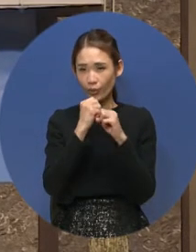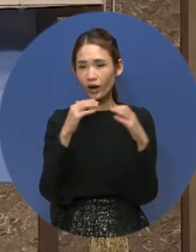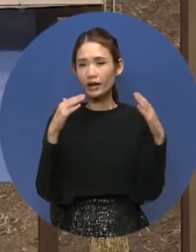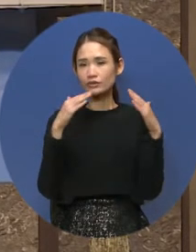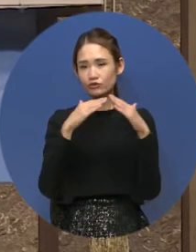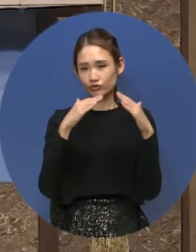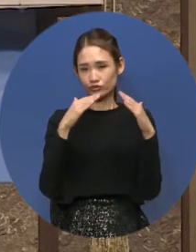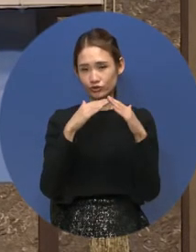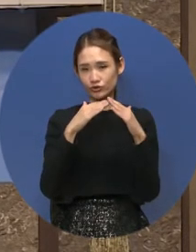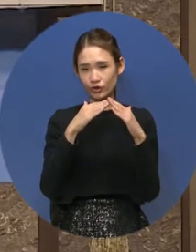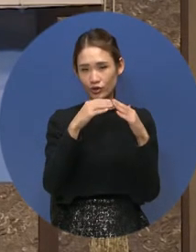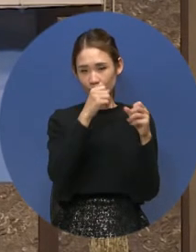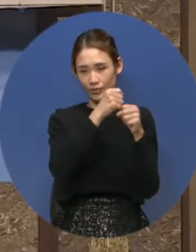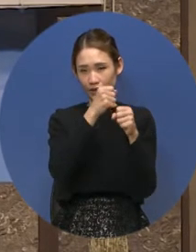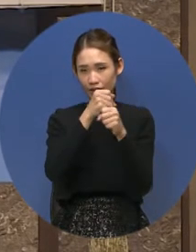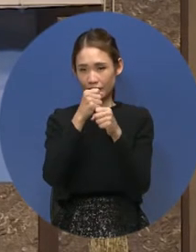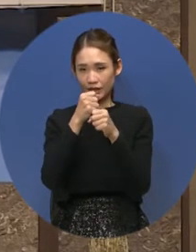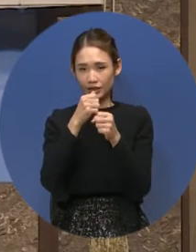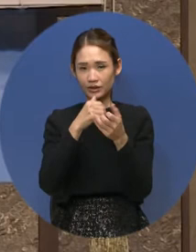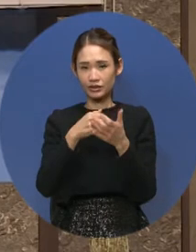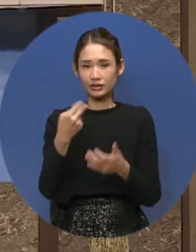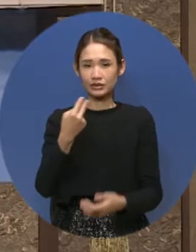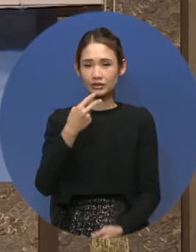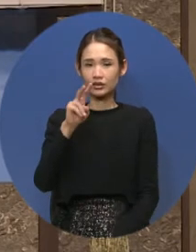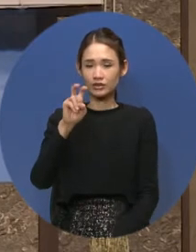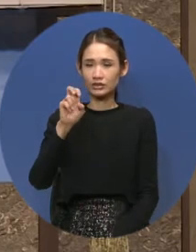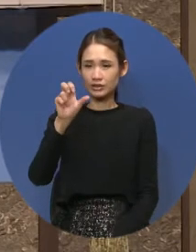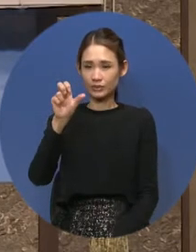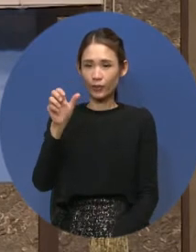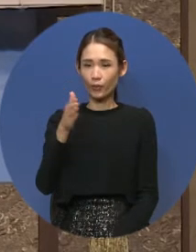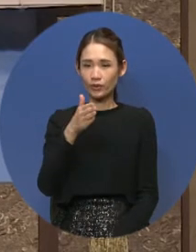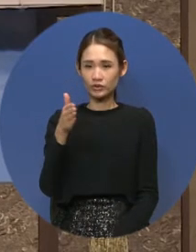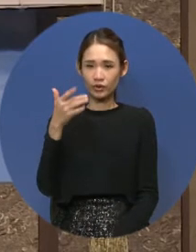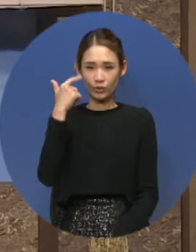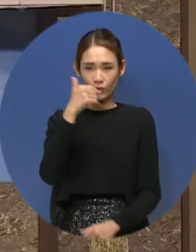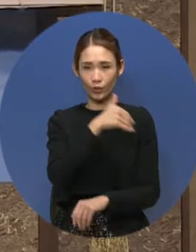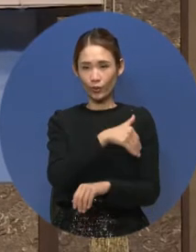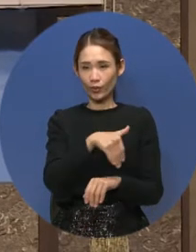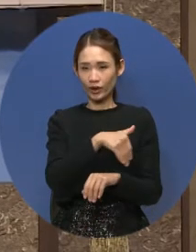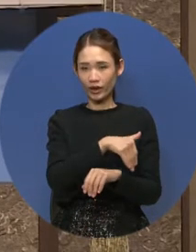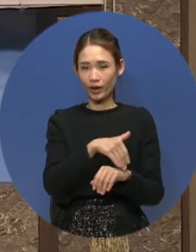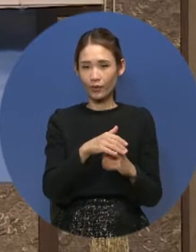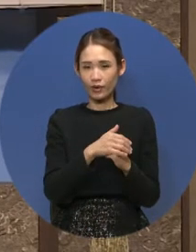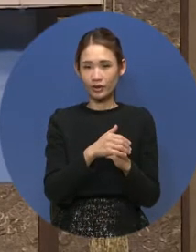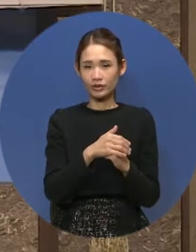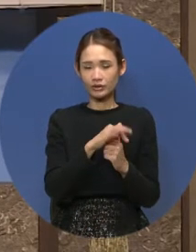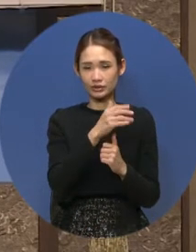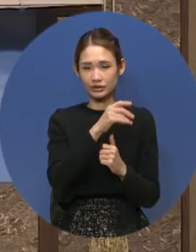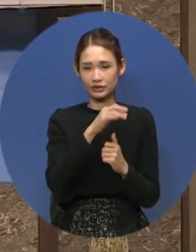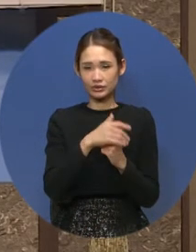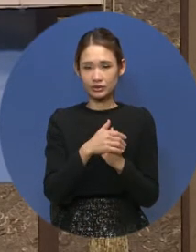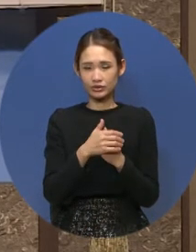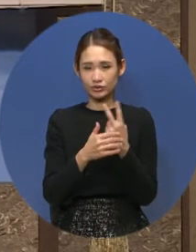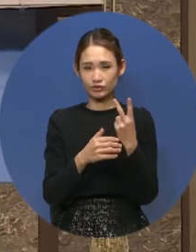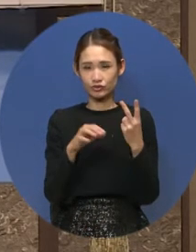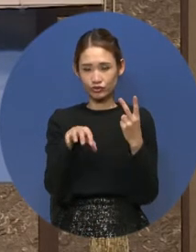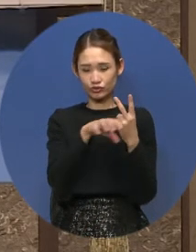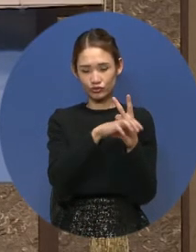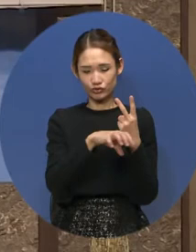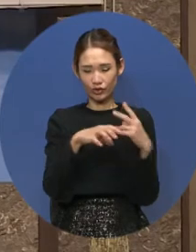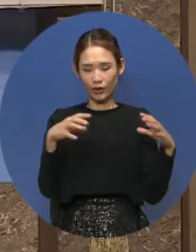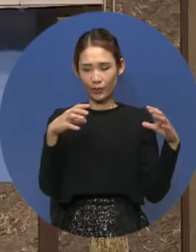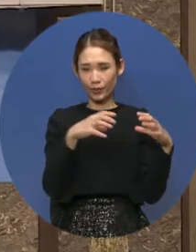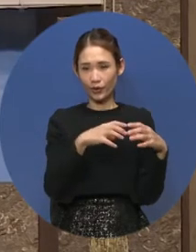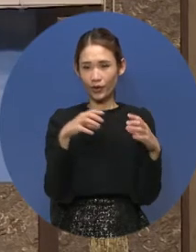복합주거단지로 저희가 2025년 정도로 계획을 해서 집창촌과 그 쪽방촌이